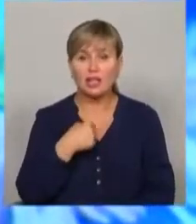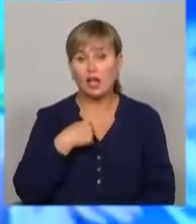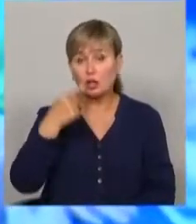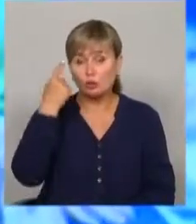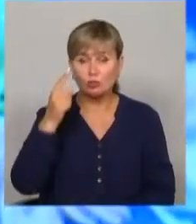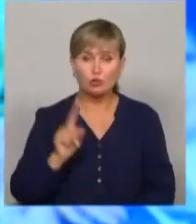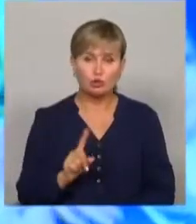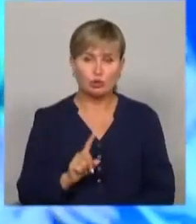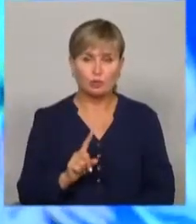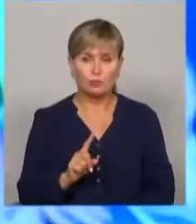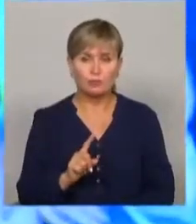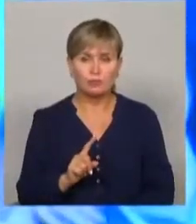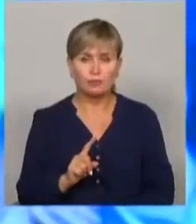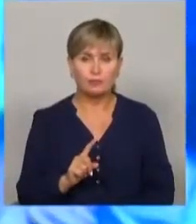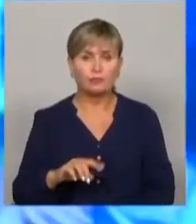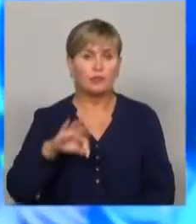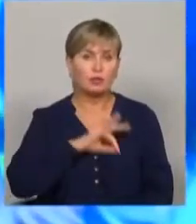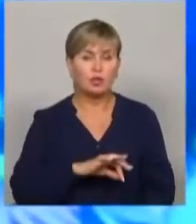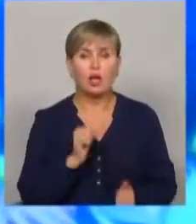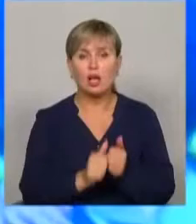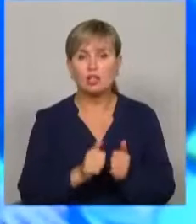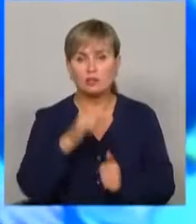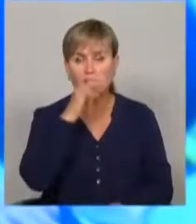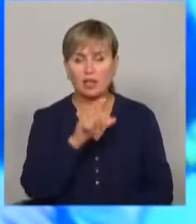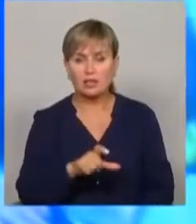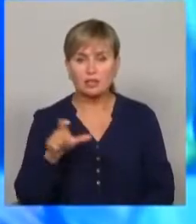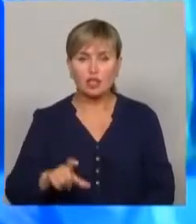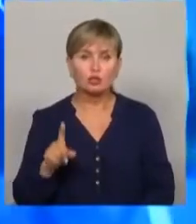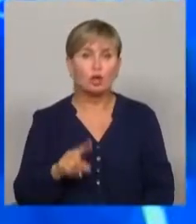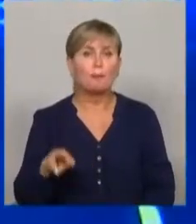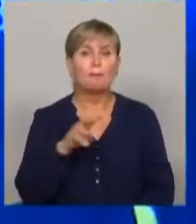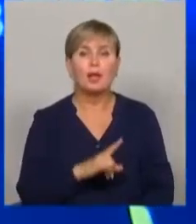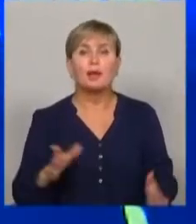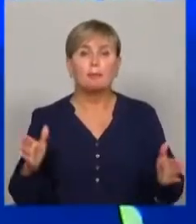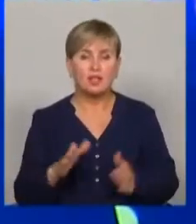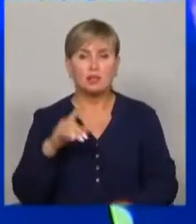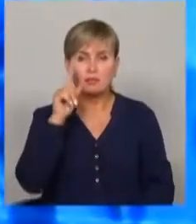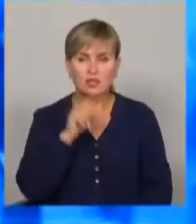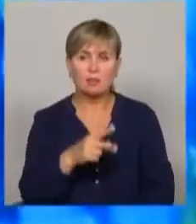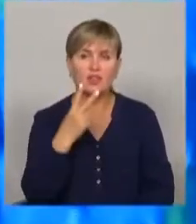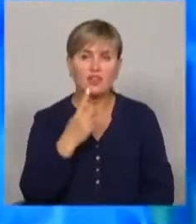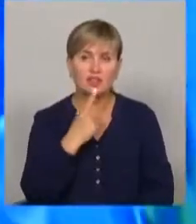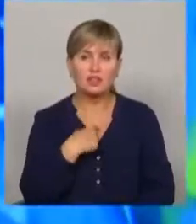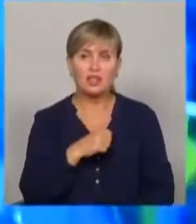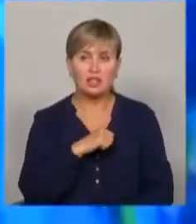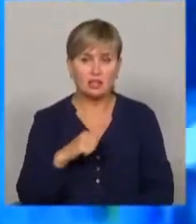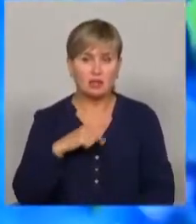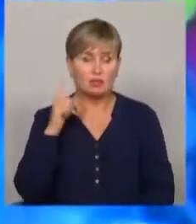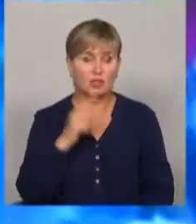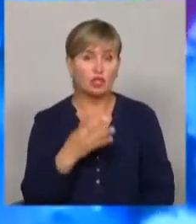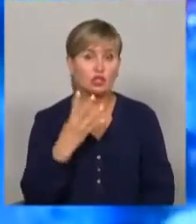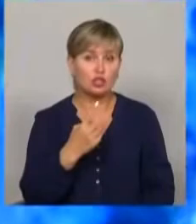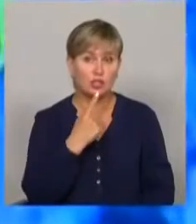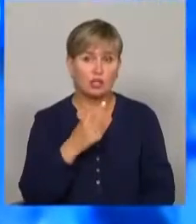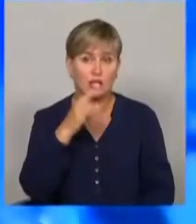что преимуществом каждого казахстанца является то, что мы минимум знаем 2 языка. Я сам владею 4 языками.